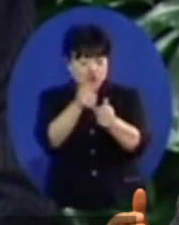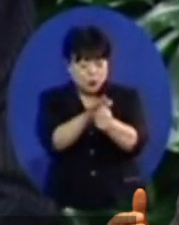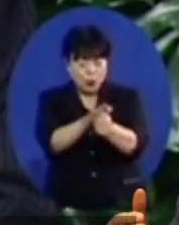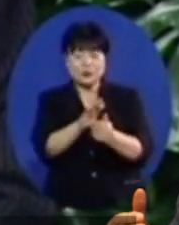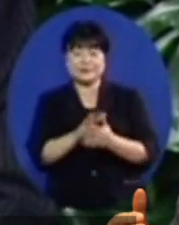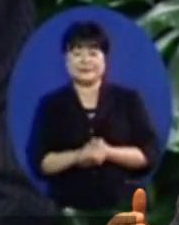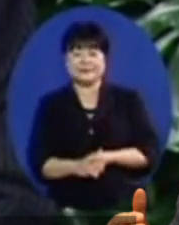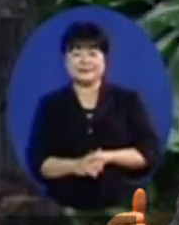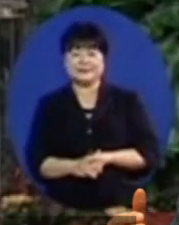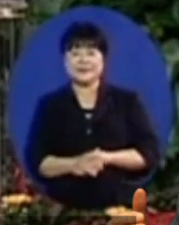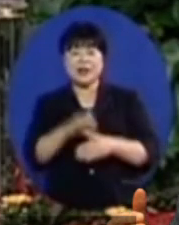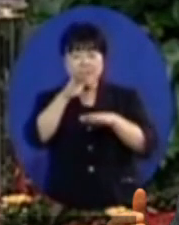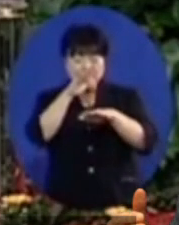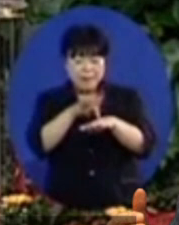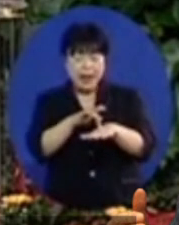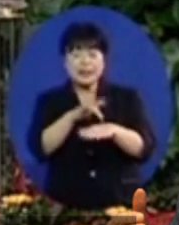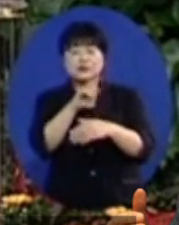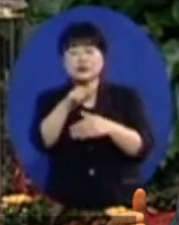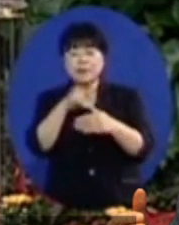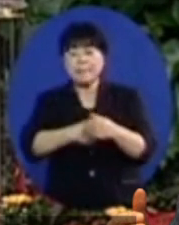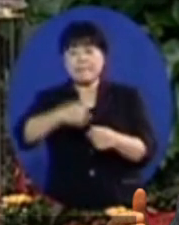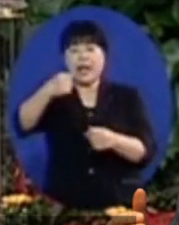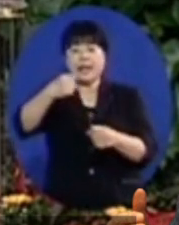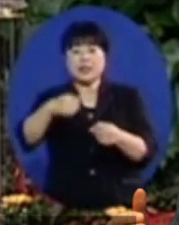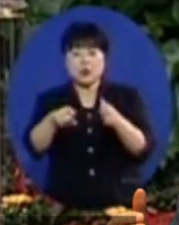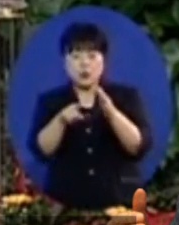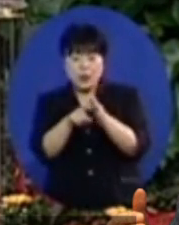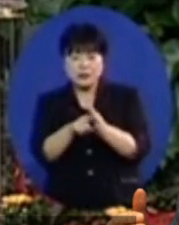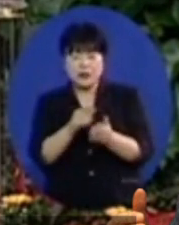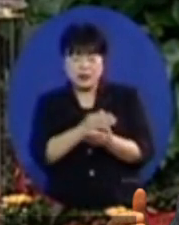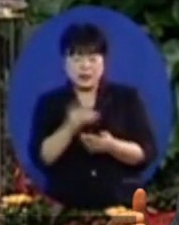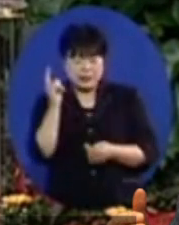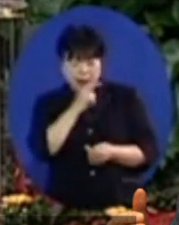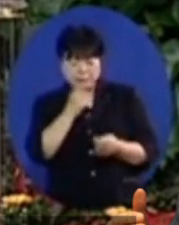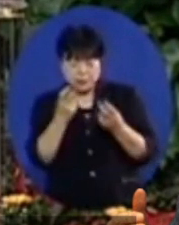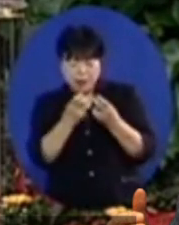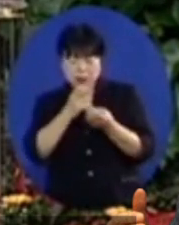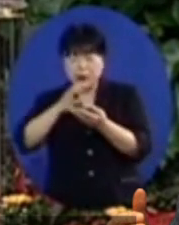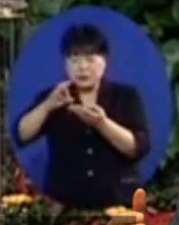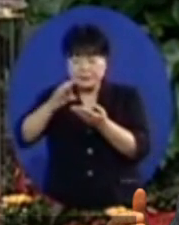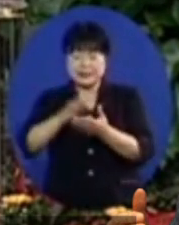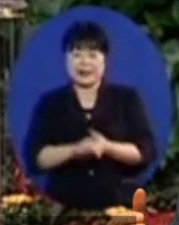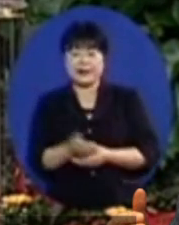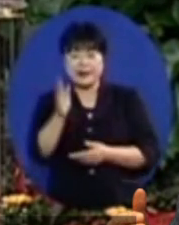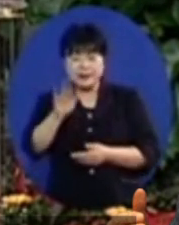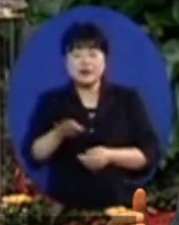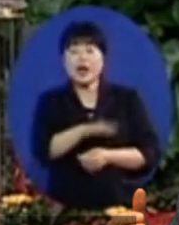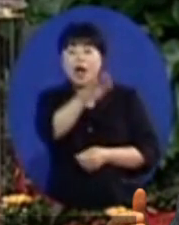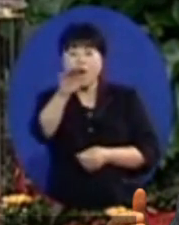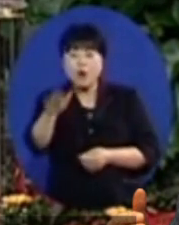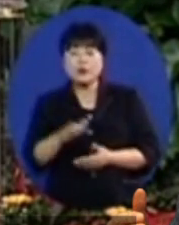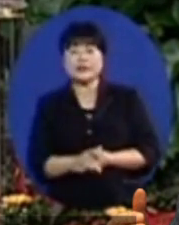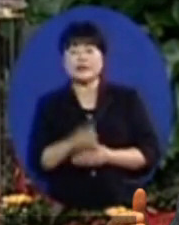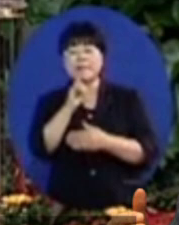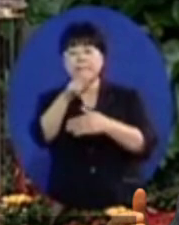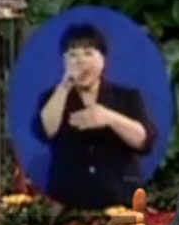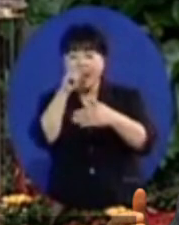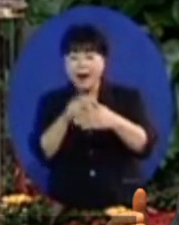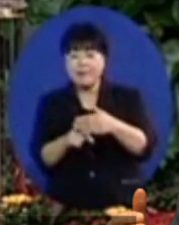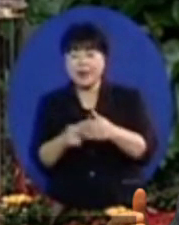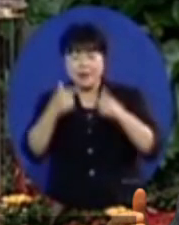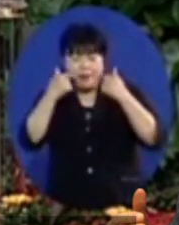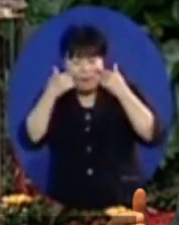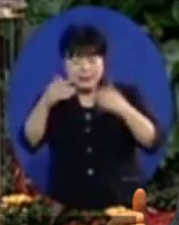된다는 것입니다. 마귀는 우리의 마음을 빼앗기 위해 온갖 수단과 방법을 다 동원합니다. 그러나 우리는 이처럼 마음에